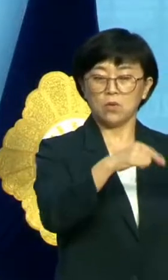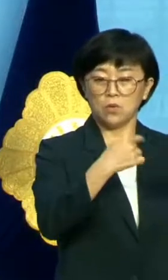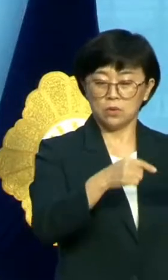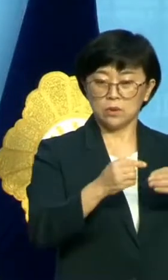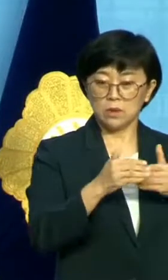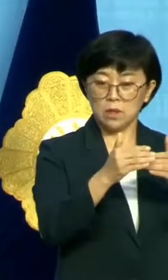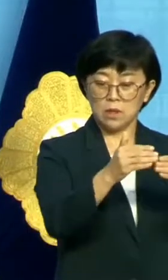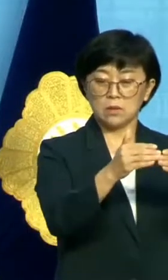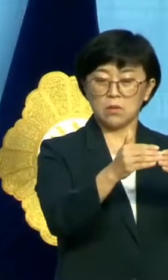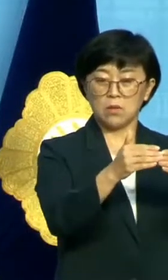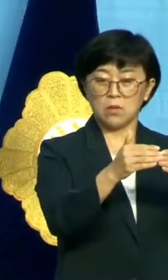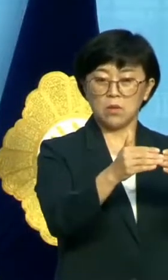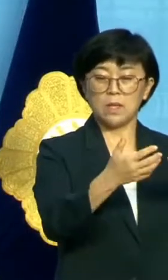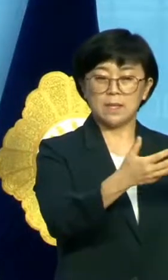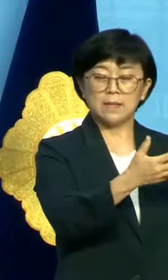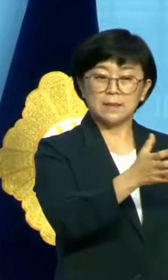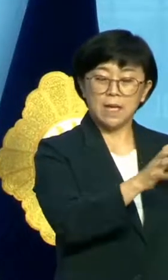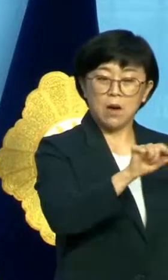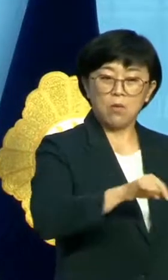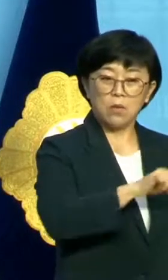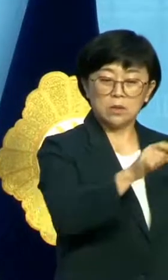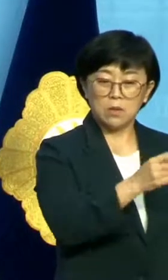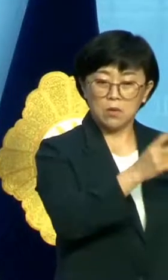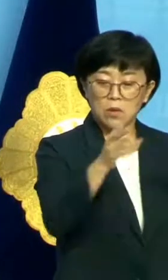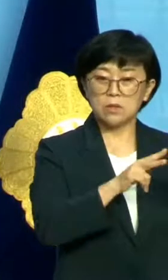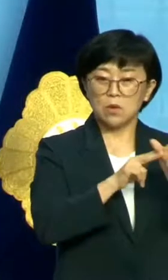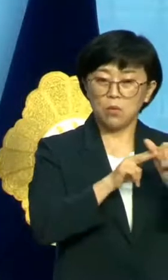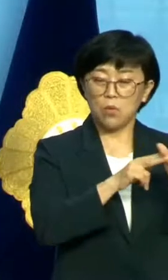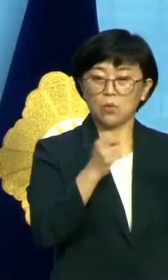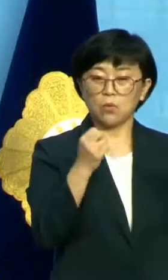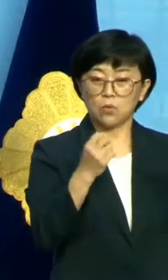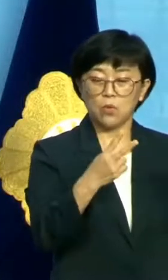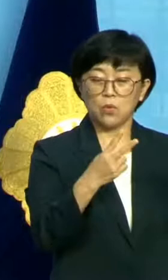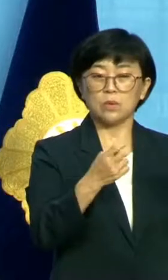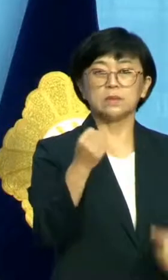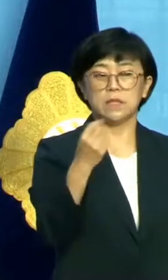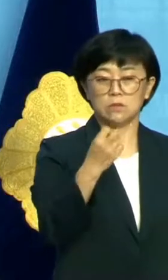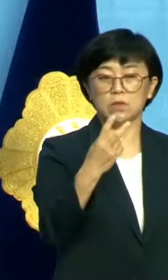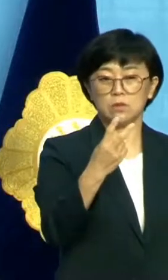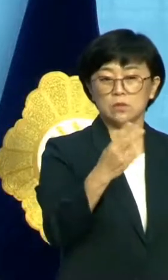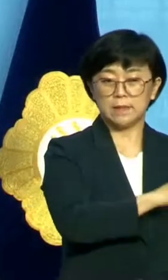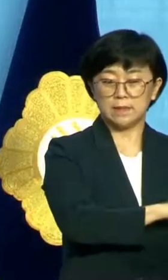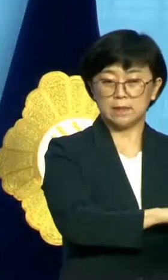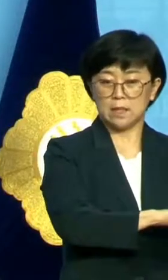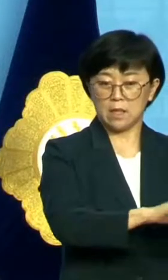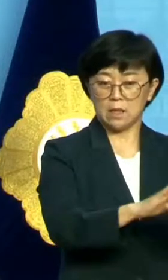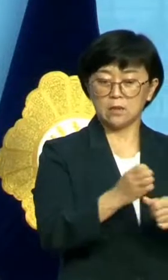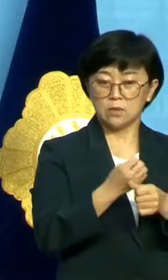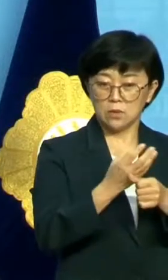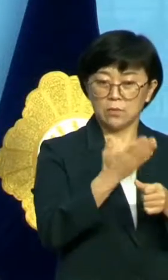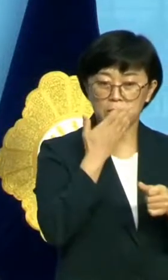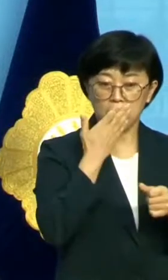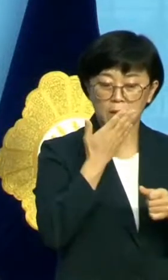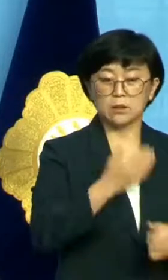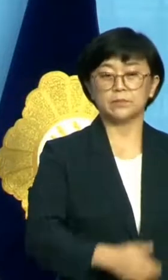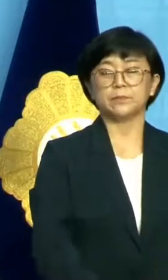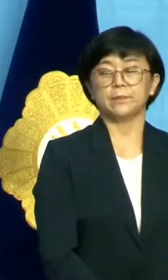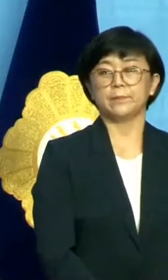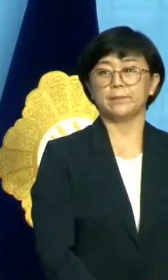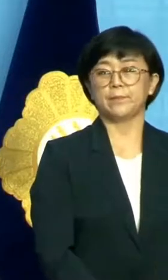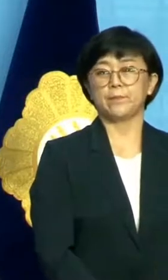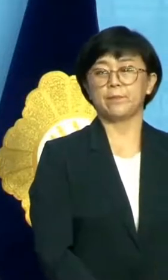해서 당원들이 목말라 하는 여러 가지 정보에 대해서 수시로 제때 그리고 항상 전달해 드릴 수 있도록 하겠습니다.